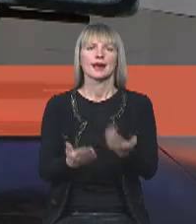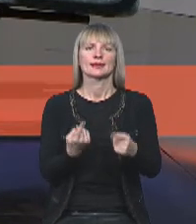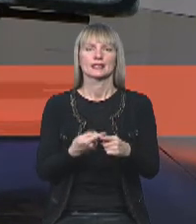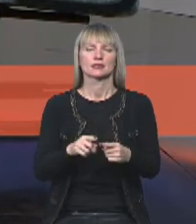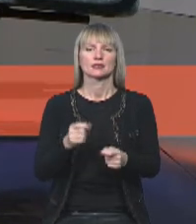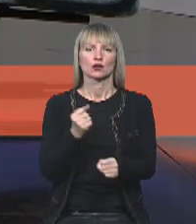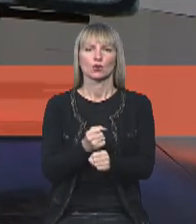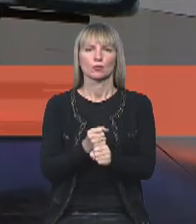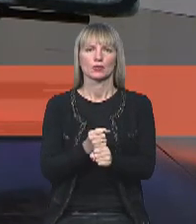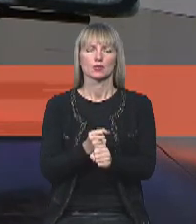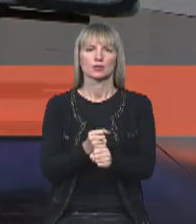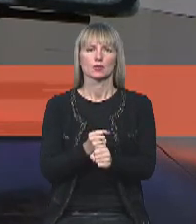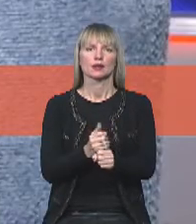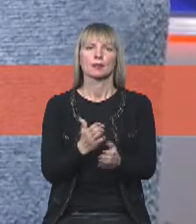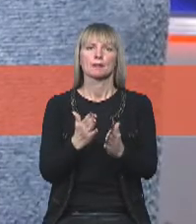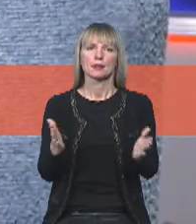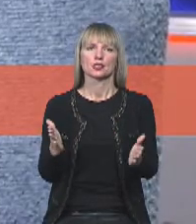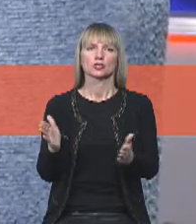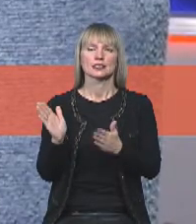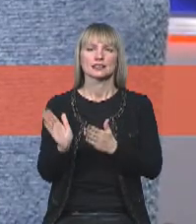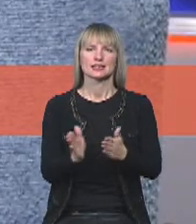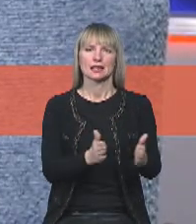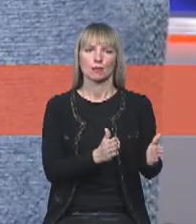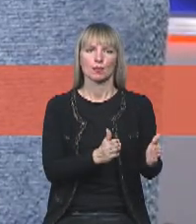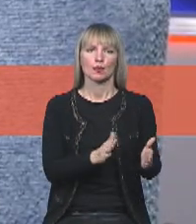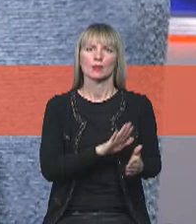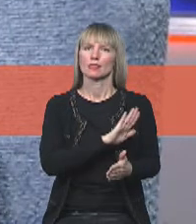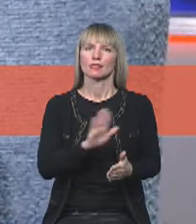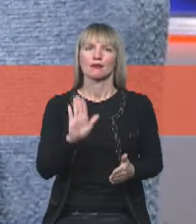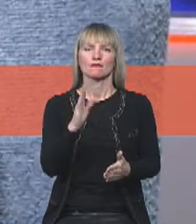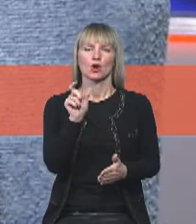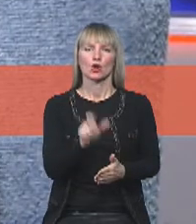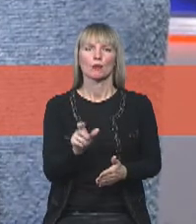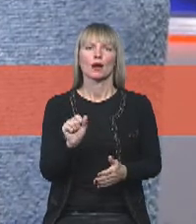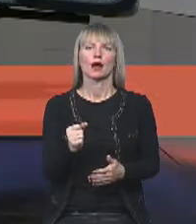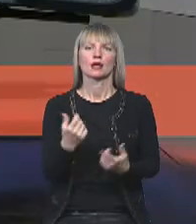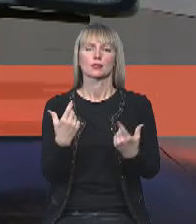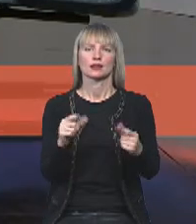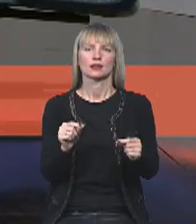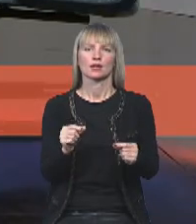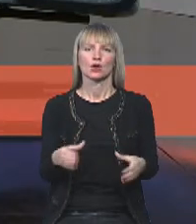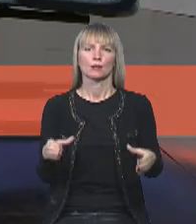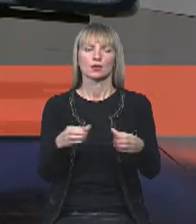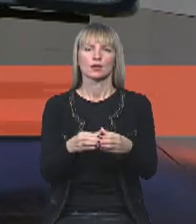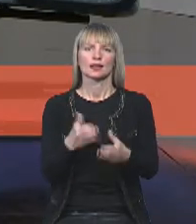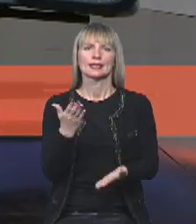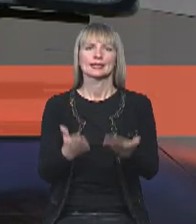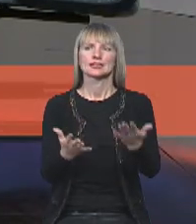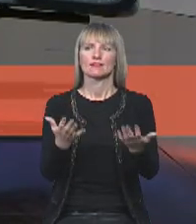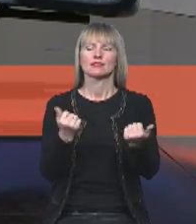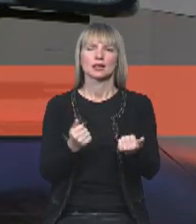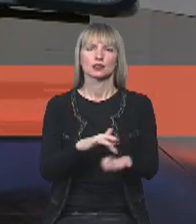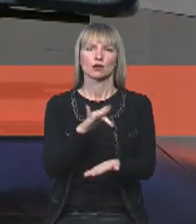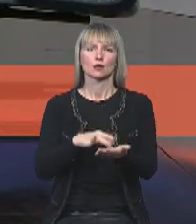робити більш більш системно, тобто якщо... не в громаді, а де? Як це? Об'єднанням? Якщо взяти